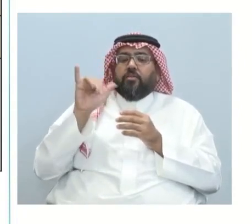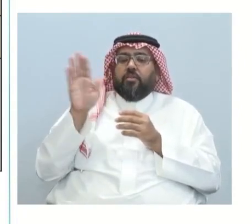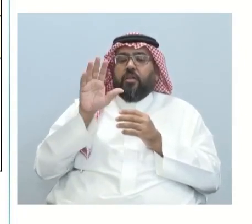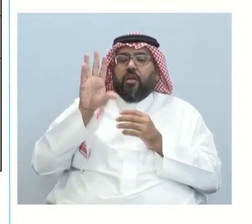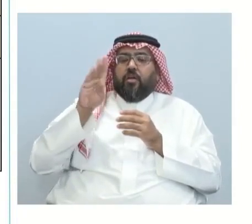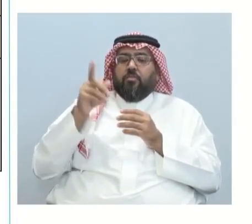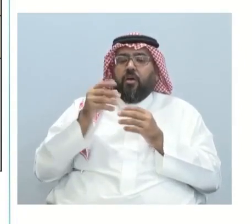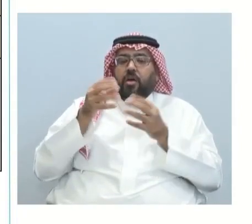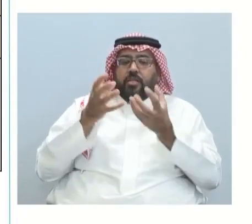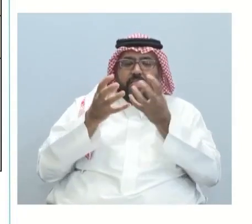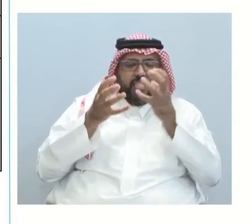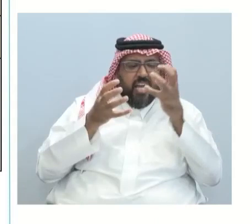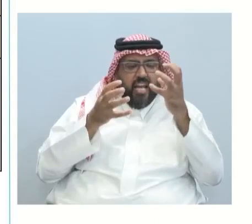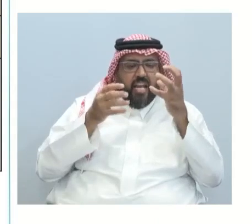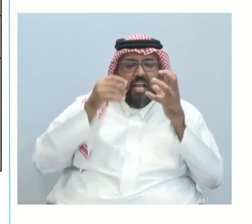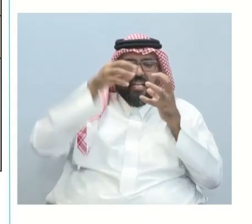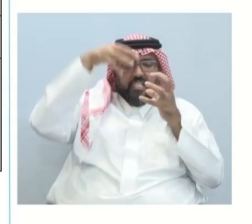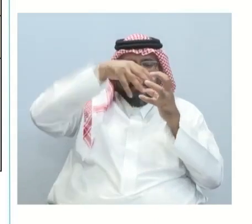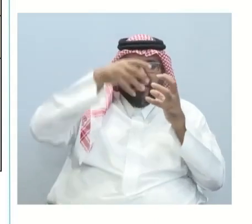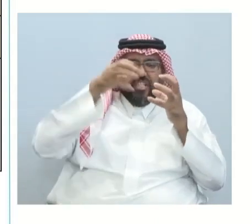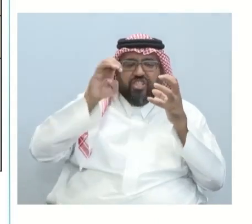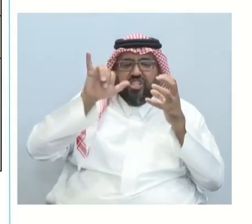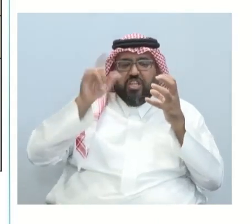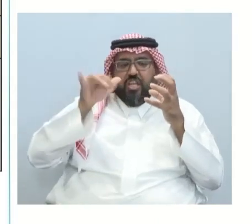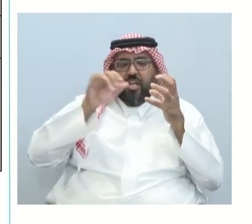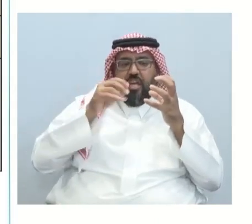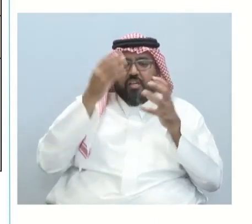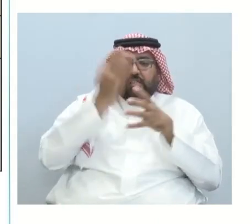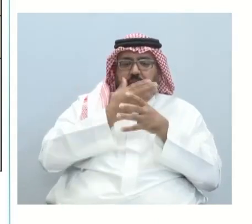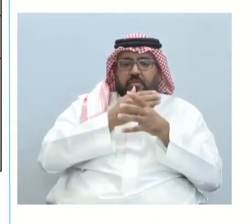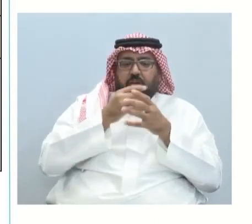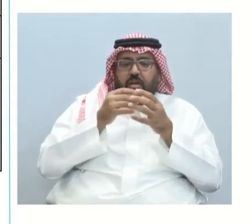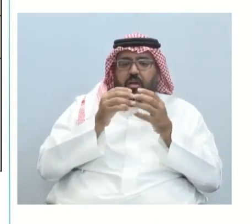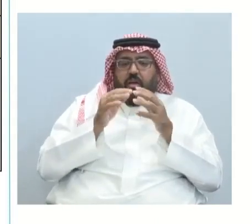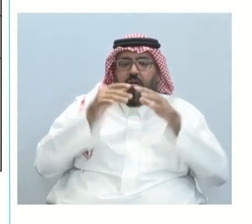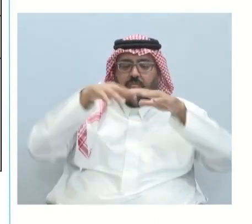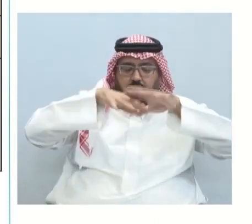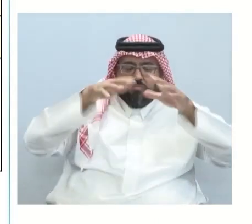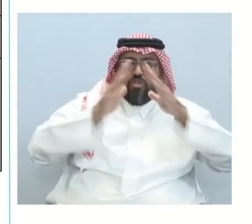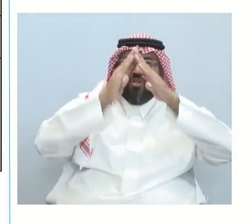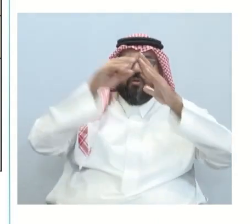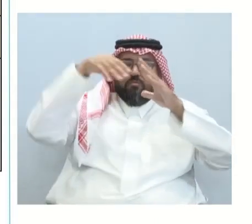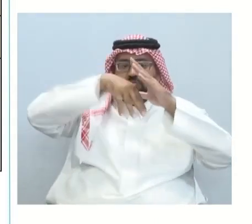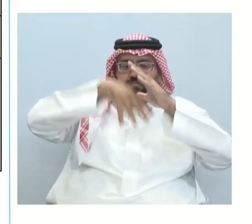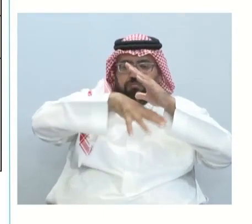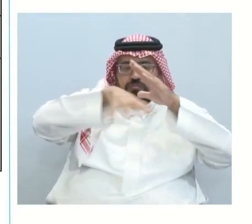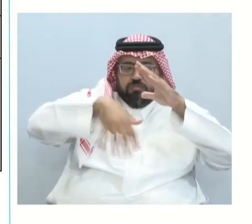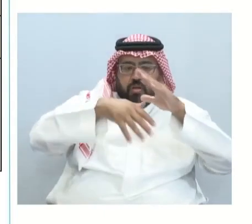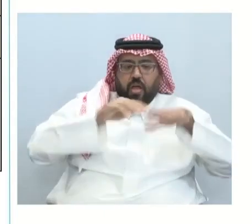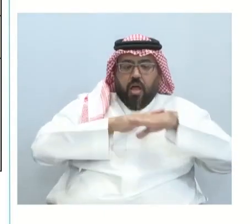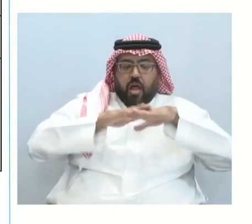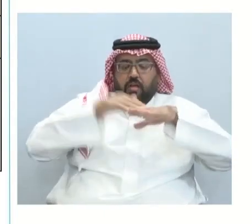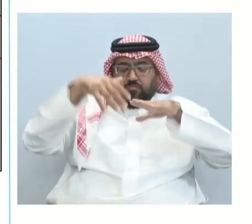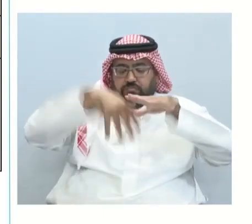فيذوبها ببطء ليسبب ماذا يسبب تكون الكهوف الضخمه تحت الارض